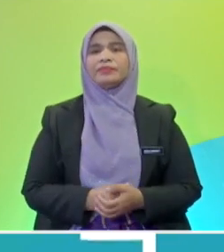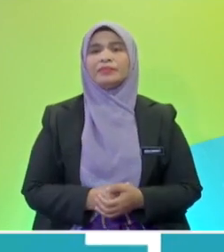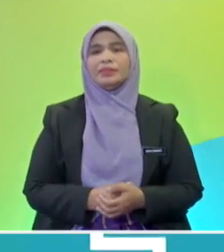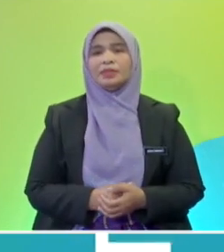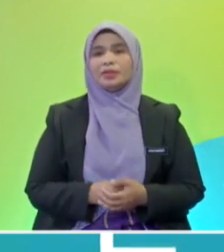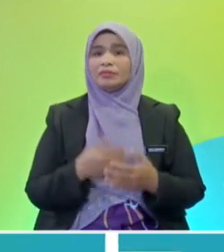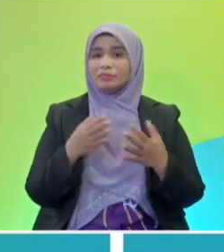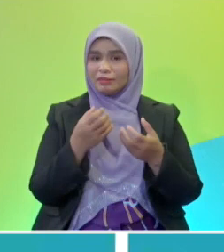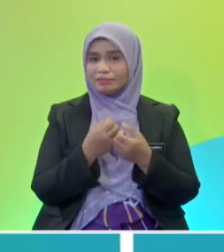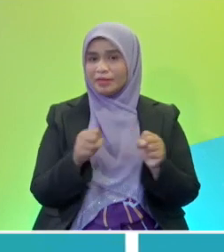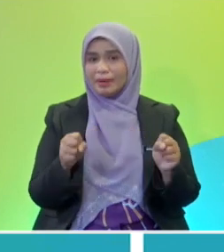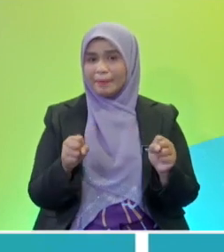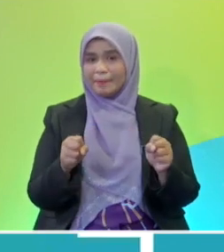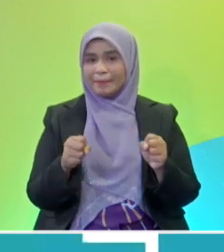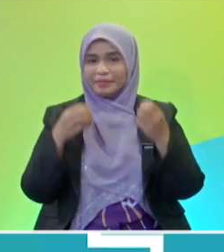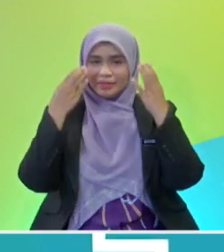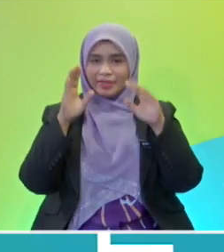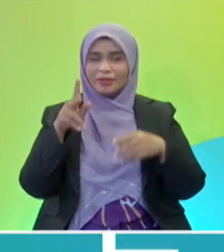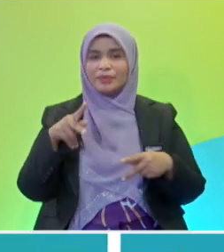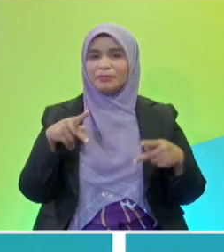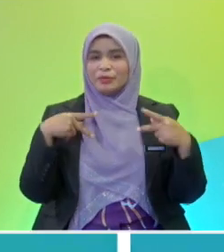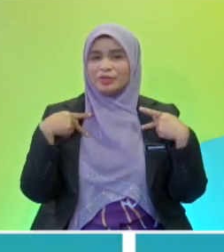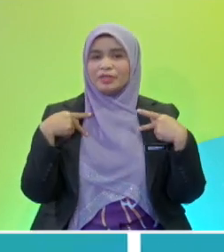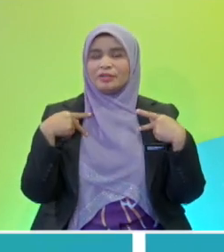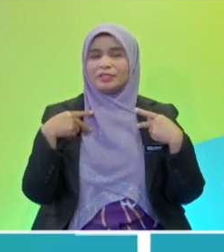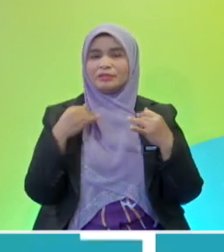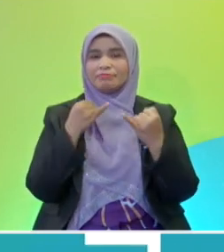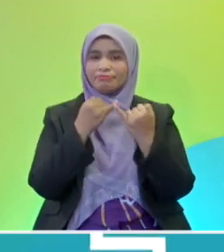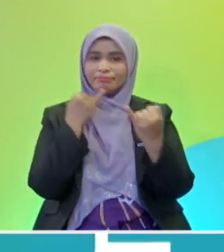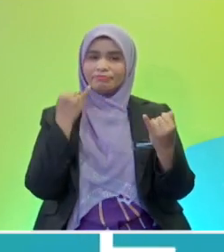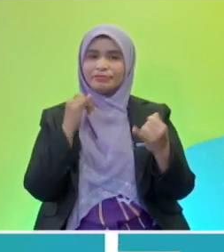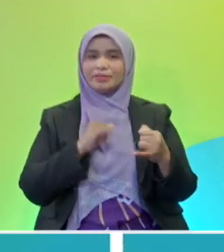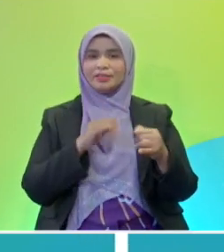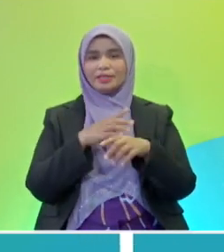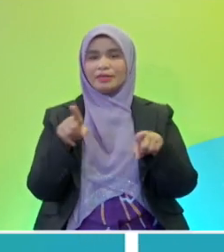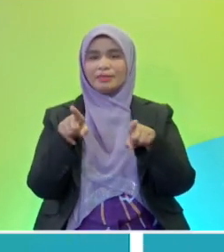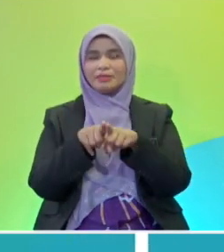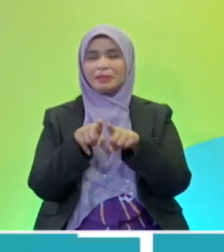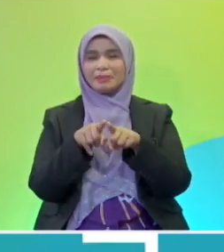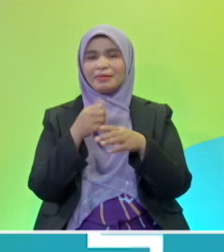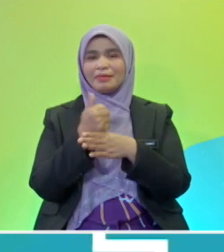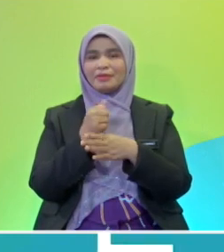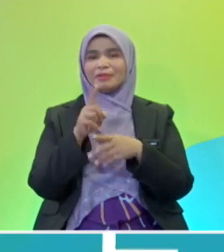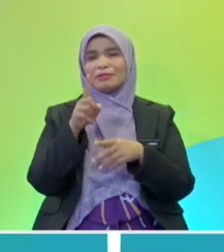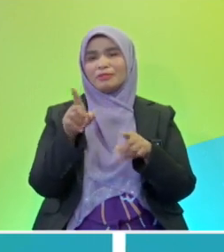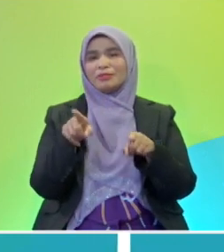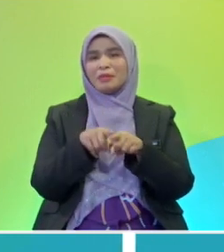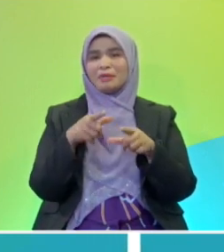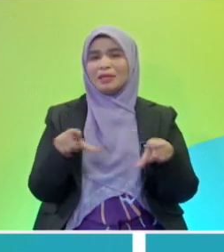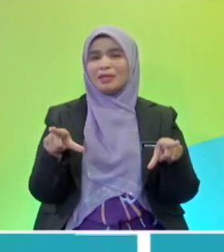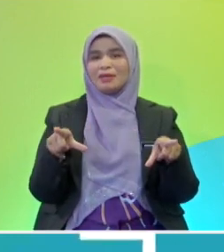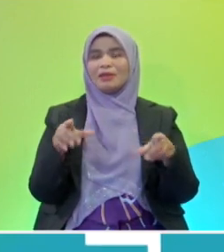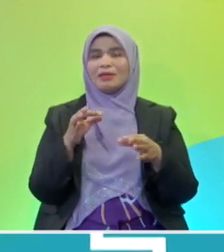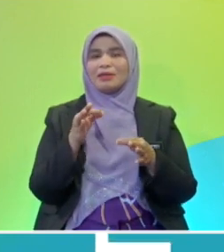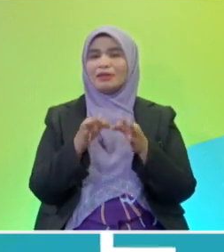siap dah ni okey Saya punya ni kan Cikgu jarak-jarak saya ni tak sama sangat antara satu sama lain kalau macam ni masih